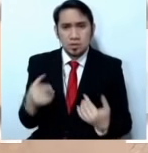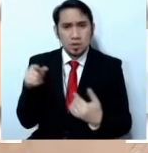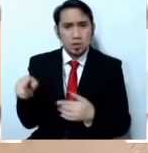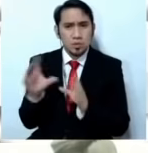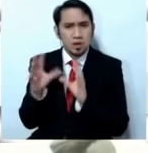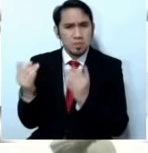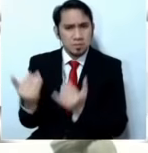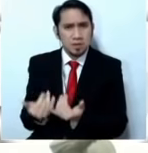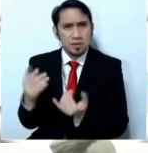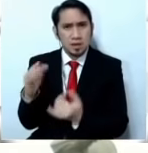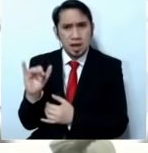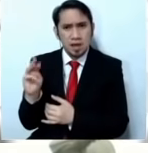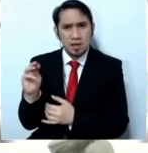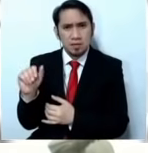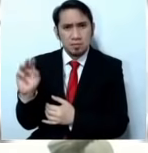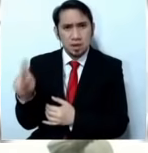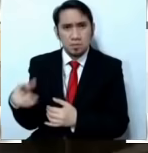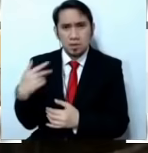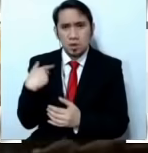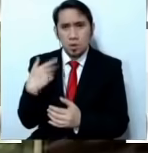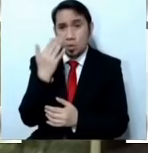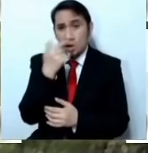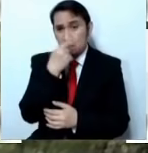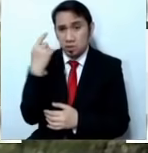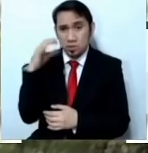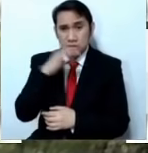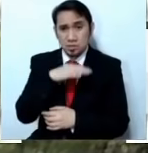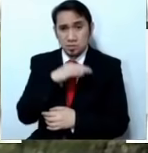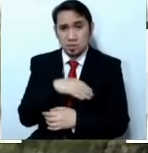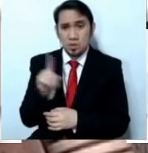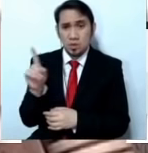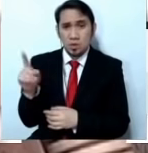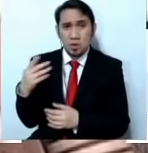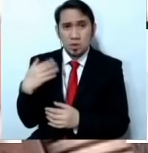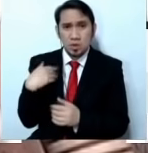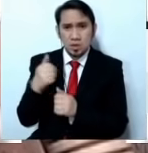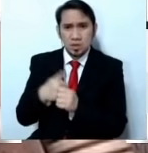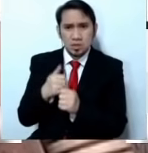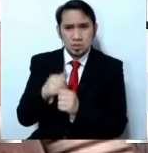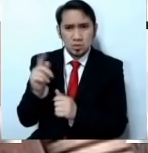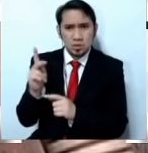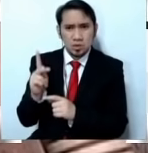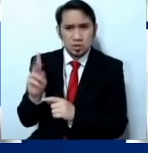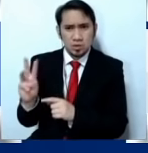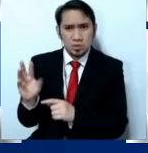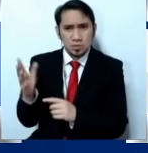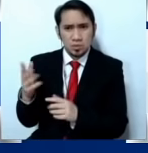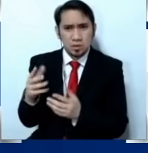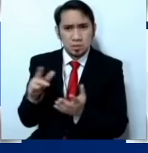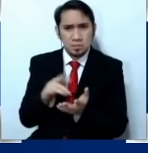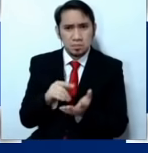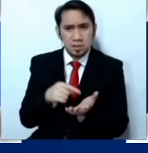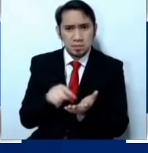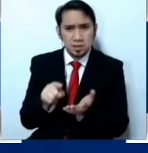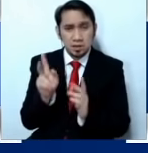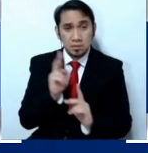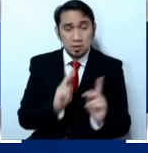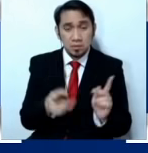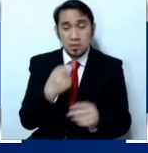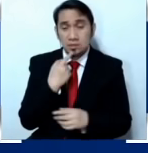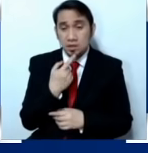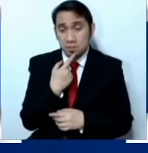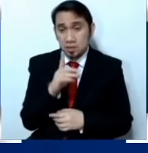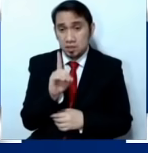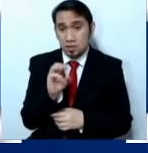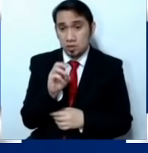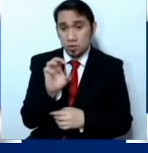o IMOP. Kumikita umuno ito ng halos kalahating sentimo kada kilowatt hour na binabayaran ng consumers. Sagot ni DOE Assistant Secretary